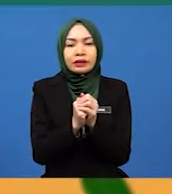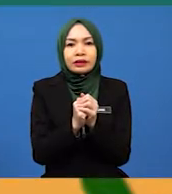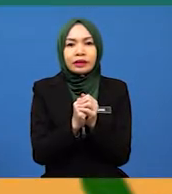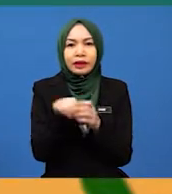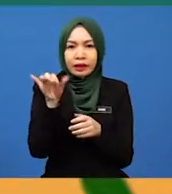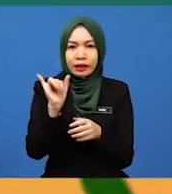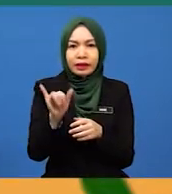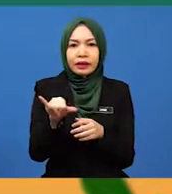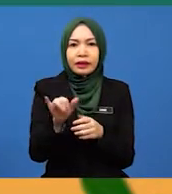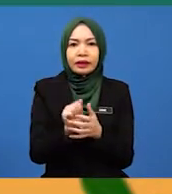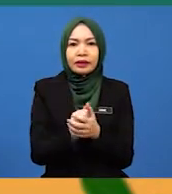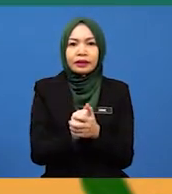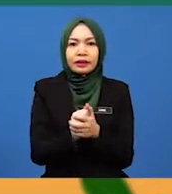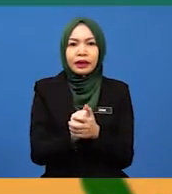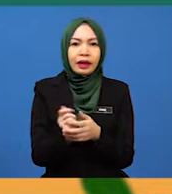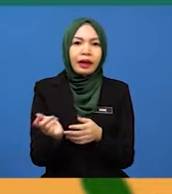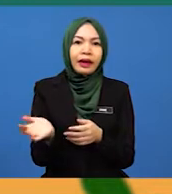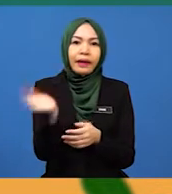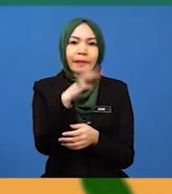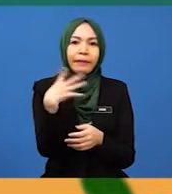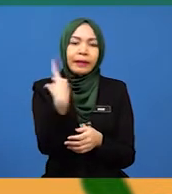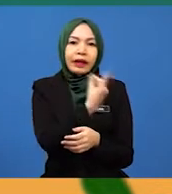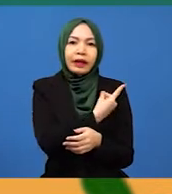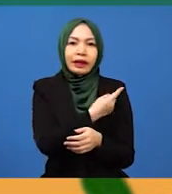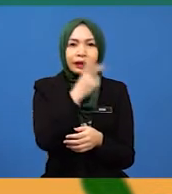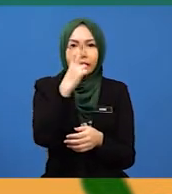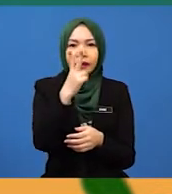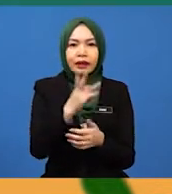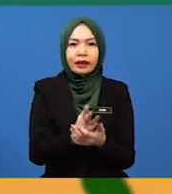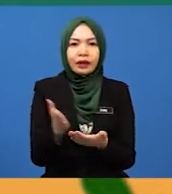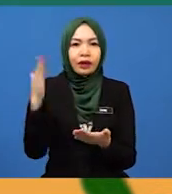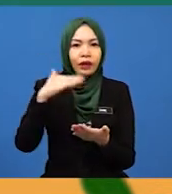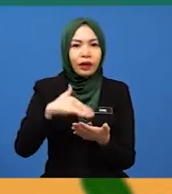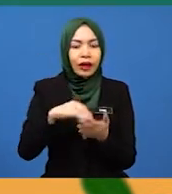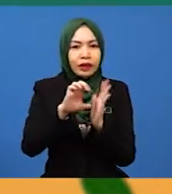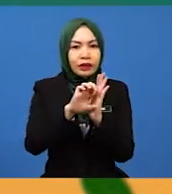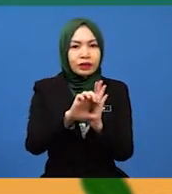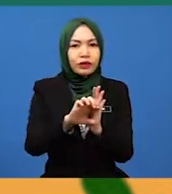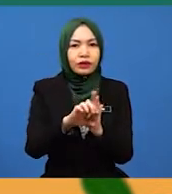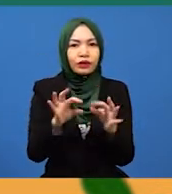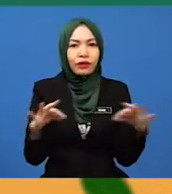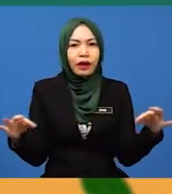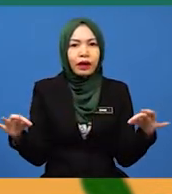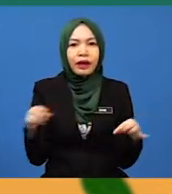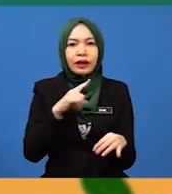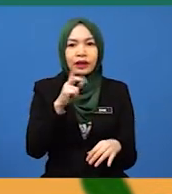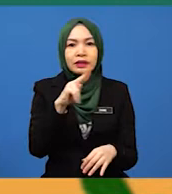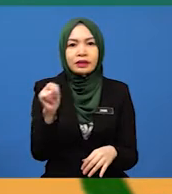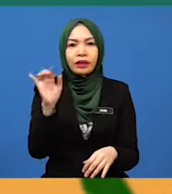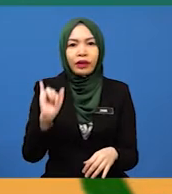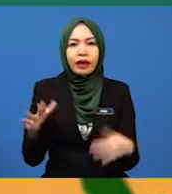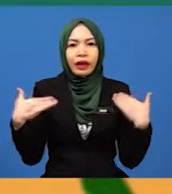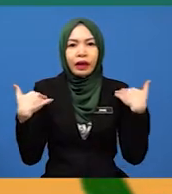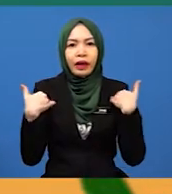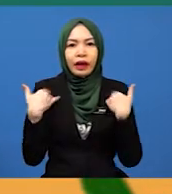Ya murid-murid, mari kita imbas kembali contoh-contoh ayat seruan yang terdapat